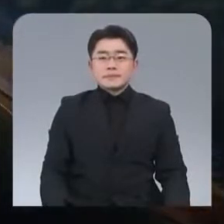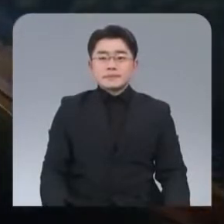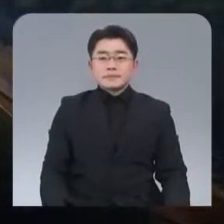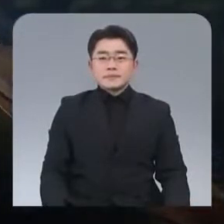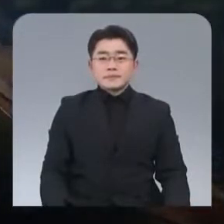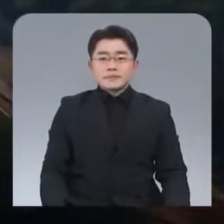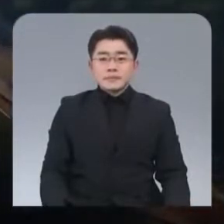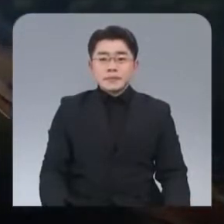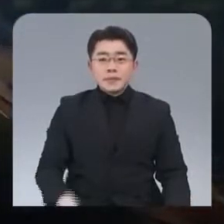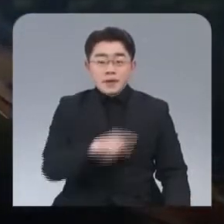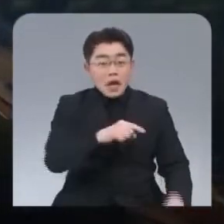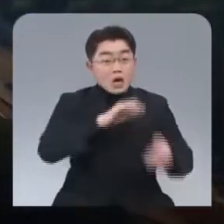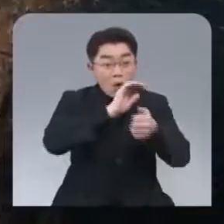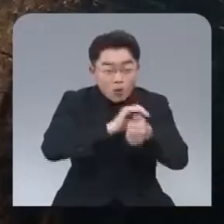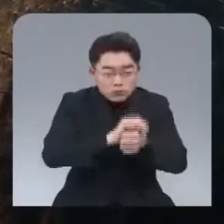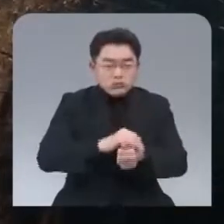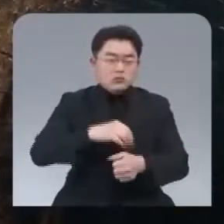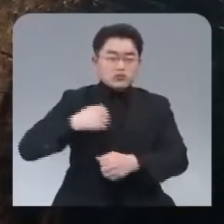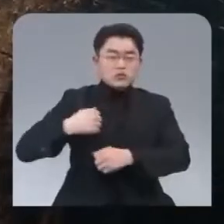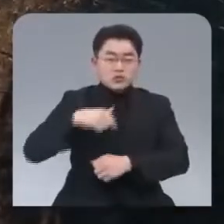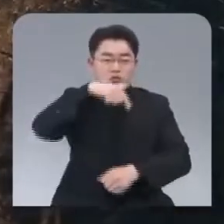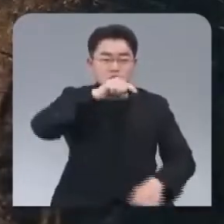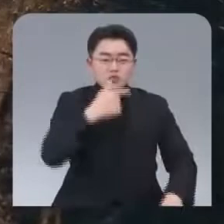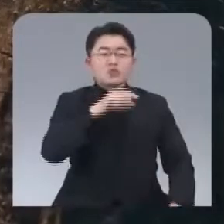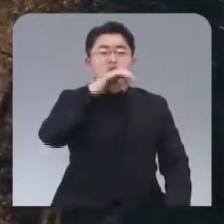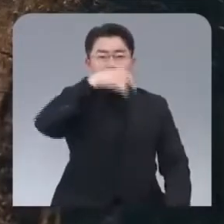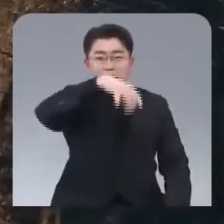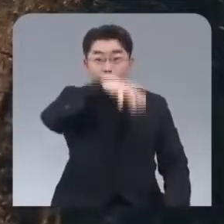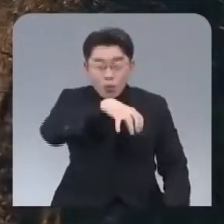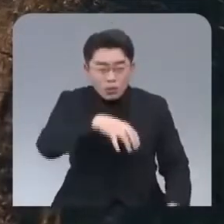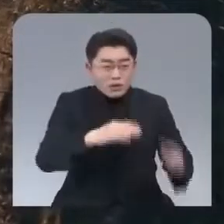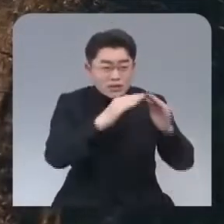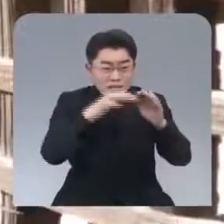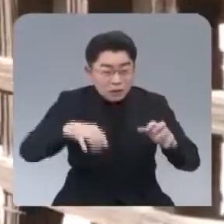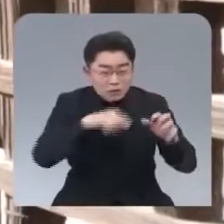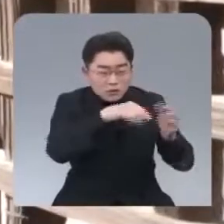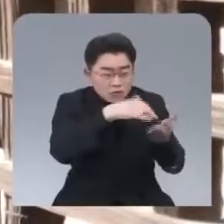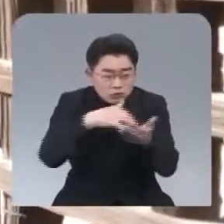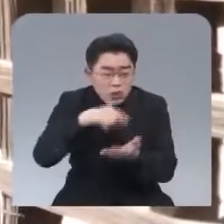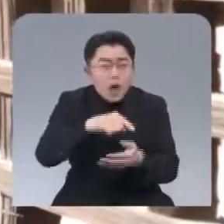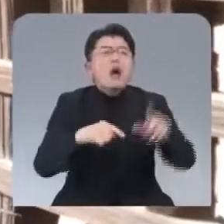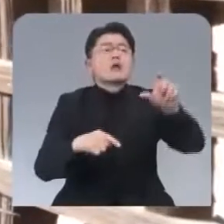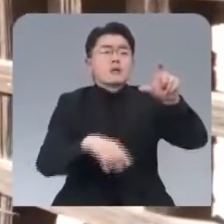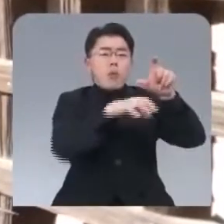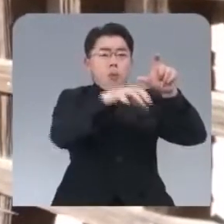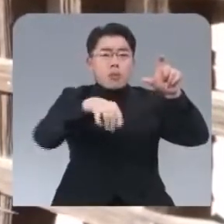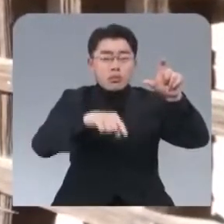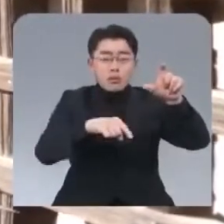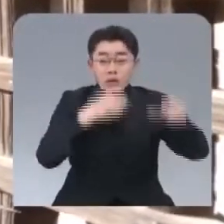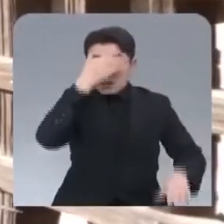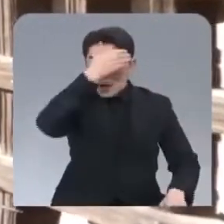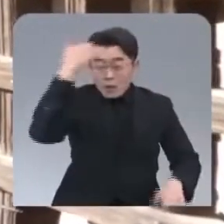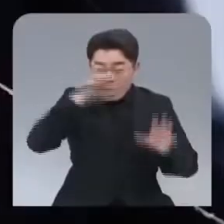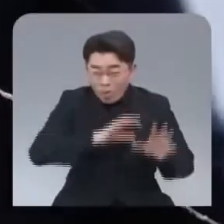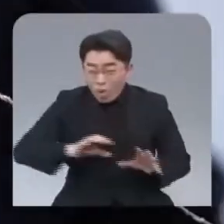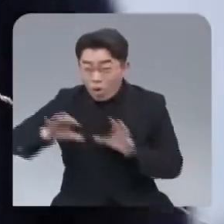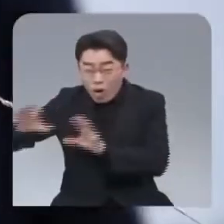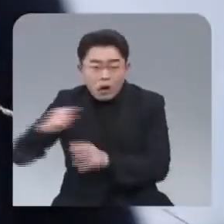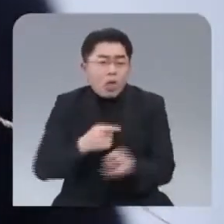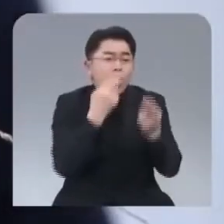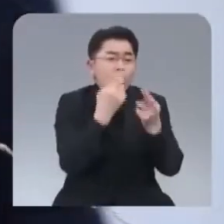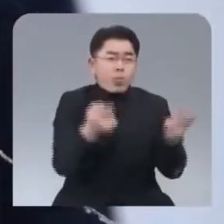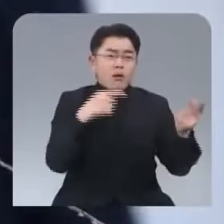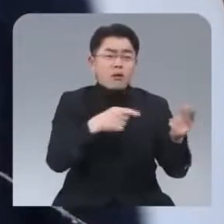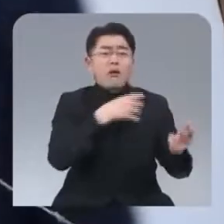15 가구 만나면 이 마을 청년들이 나가고 남았던 노인들이 세상을 떠나면서 마을 곳곳이 빈 집